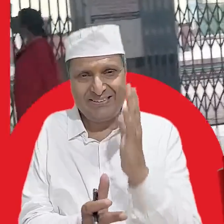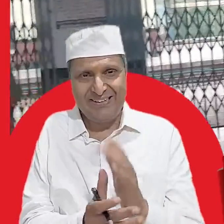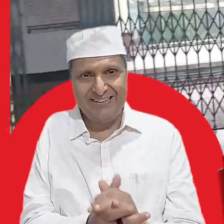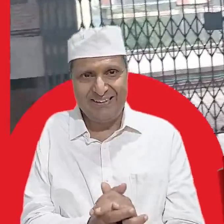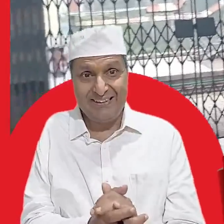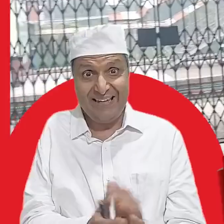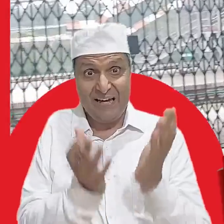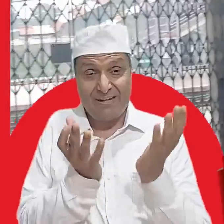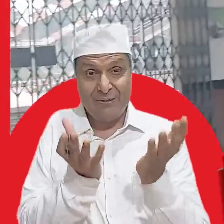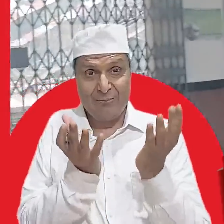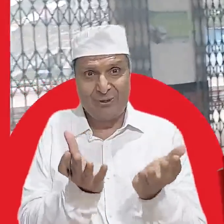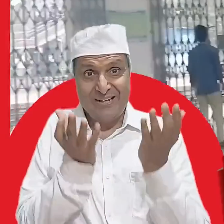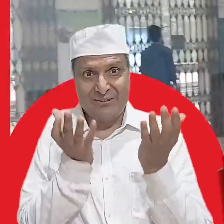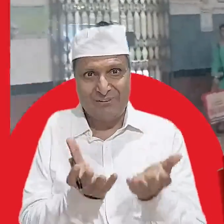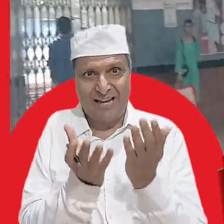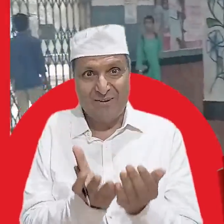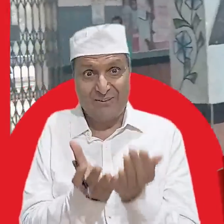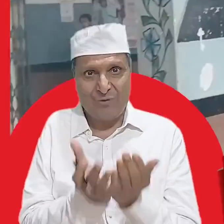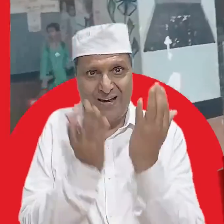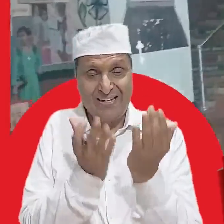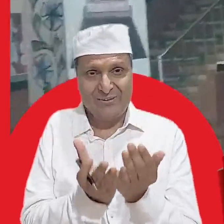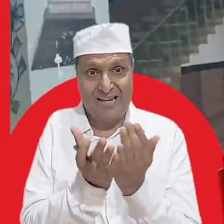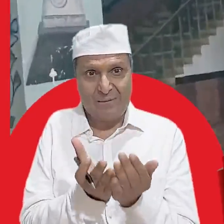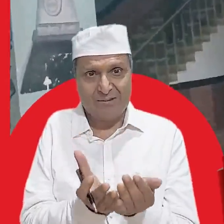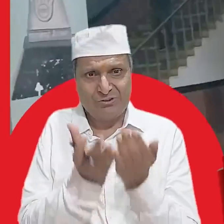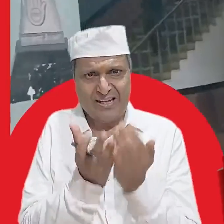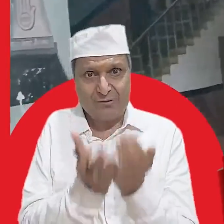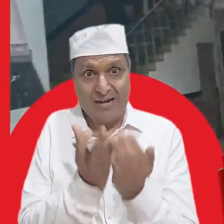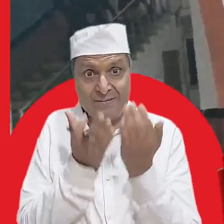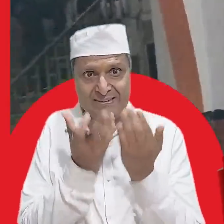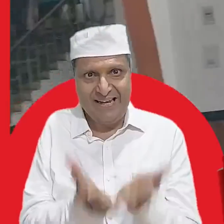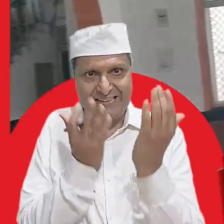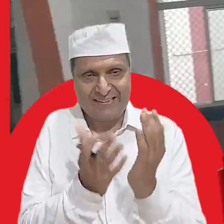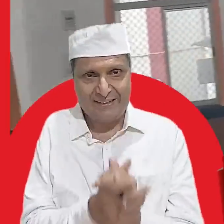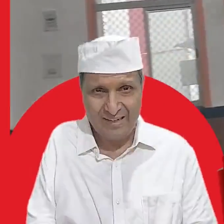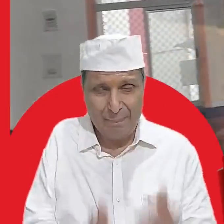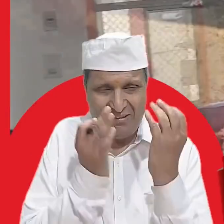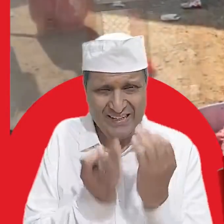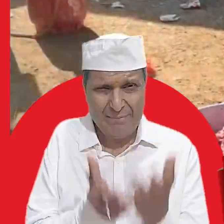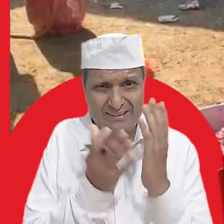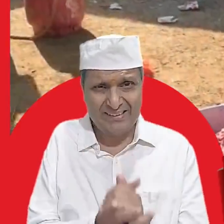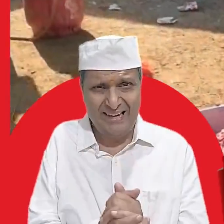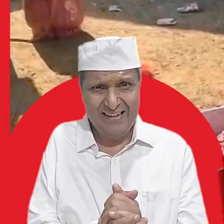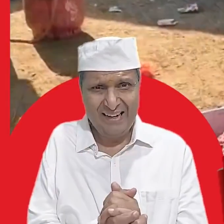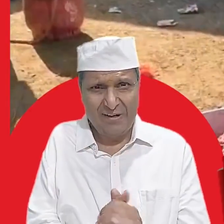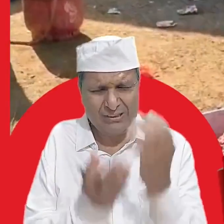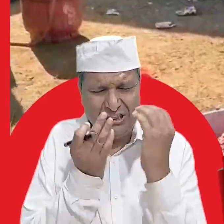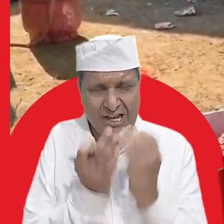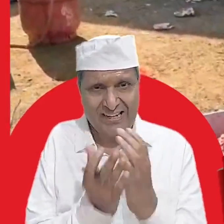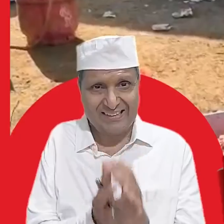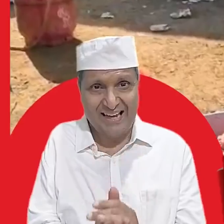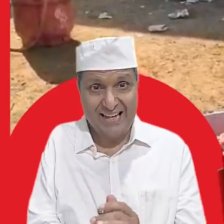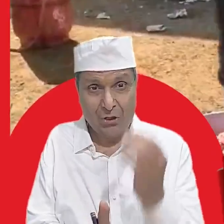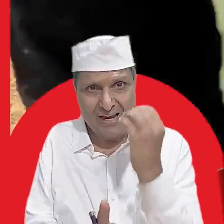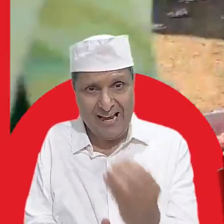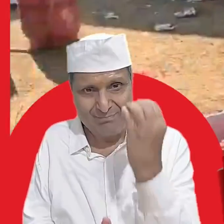कोई स्टेशन नहीं है। यह है हमारी खूबसूरत सुविधाओं का तोहफा जो जैन समाज को सरकार द्वारा दिया जाता है। अरे पावनता की बात करते हैं, अरे उसका